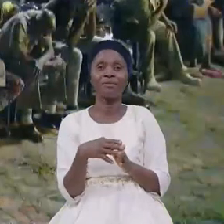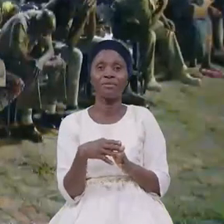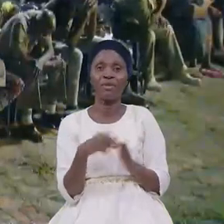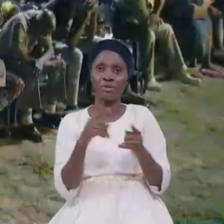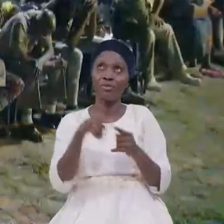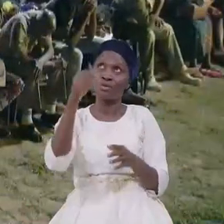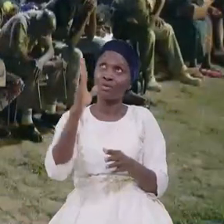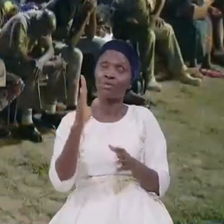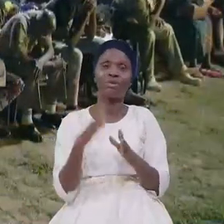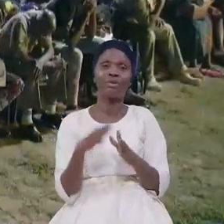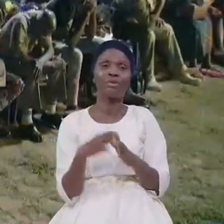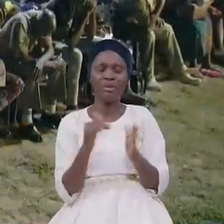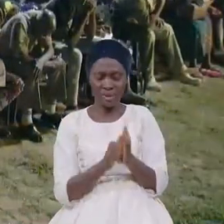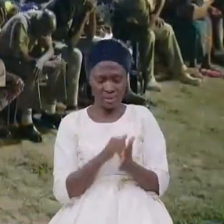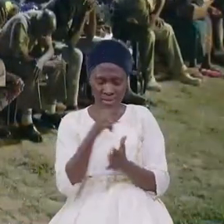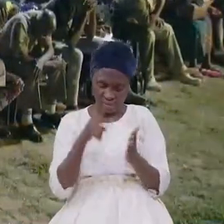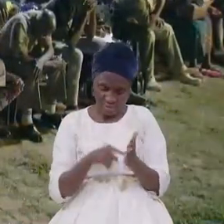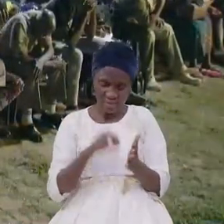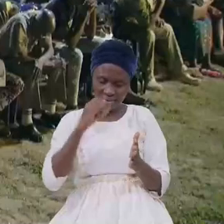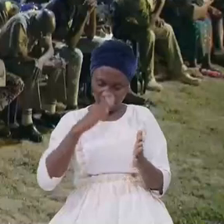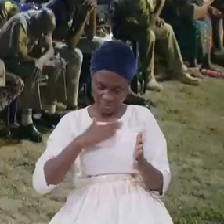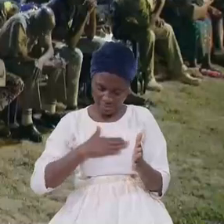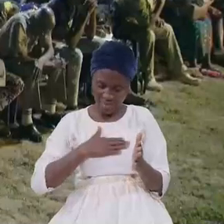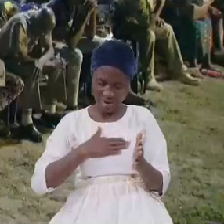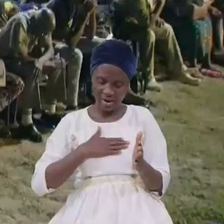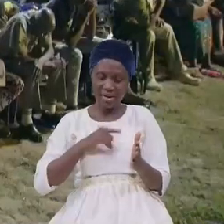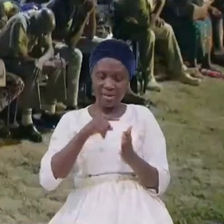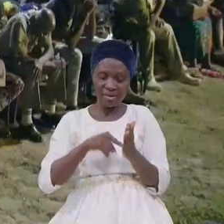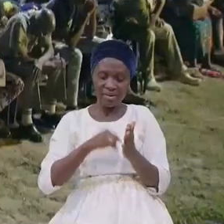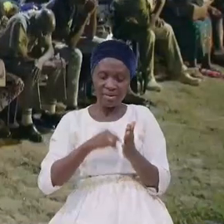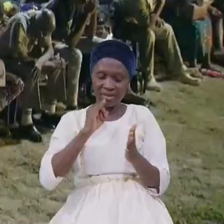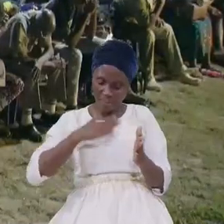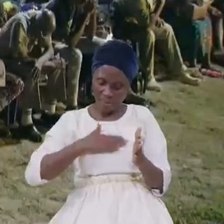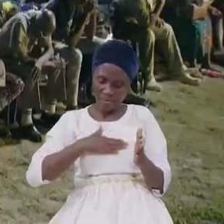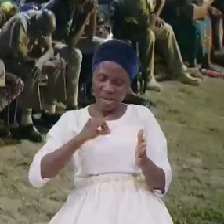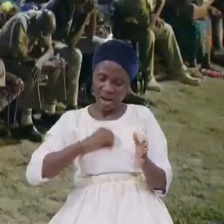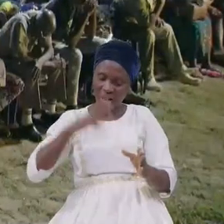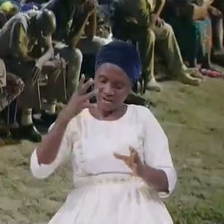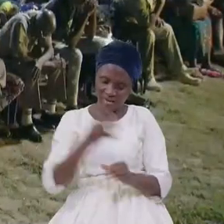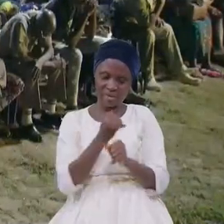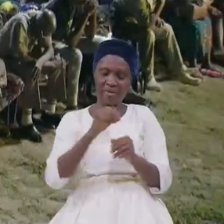ici. Je reçois, je réclame. Je réclame, j'accepte.